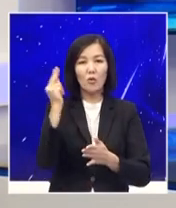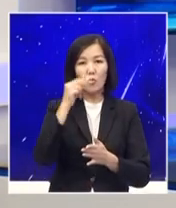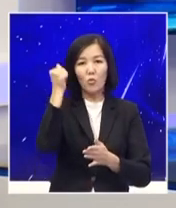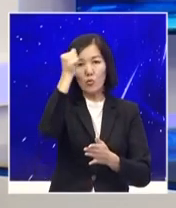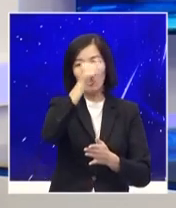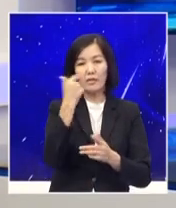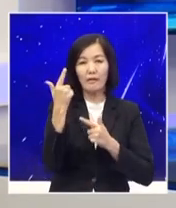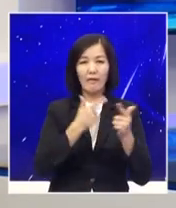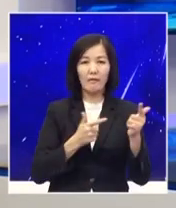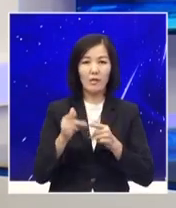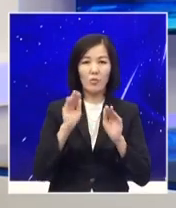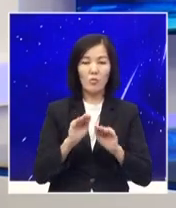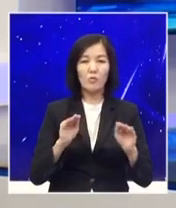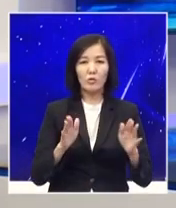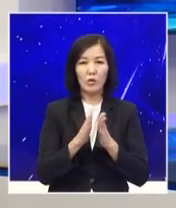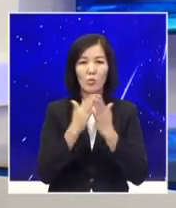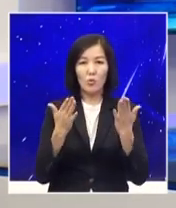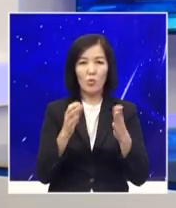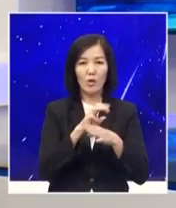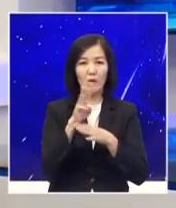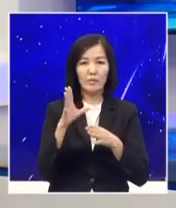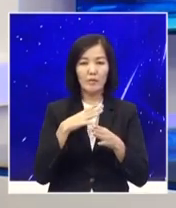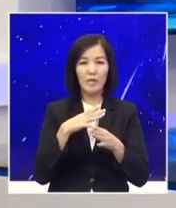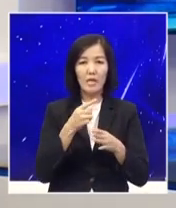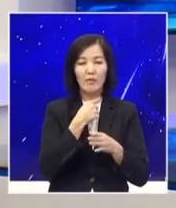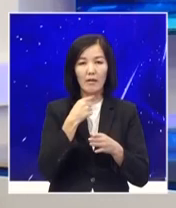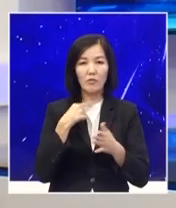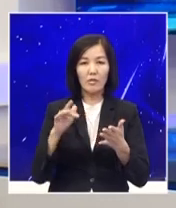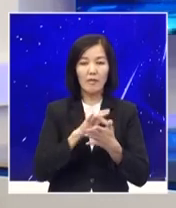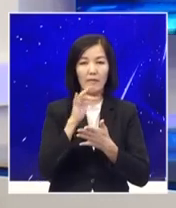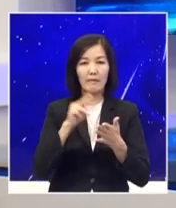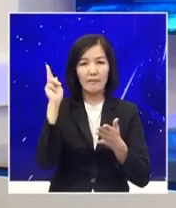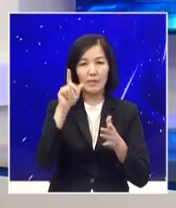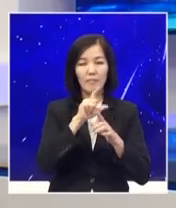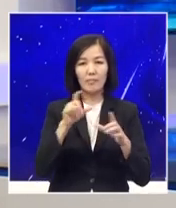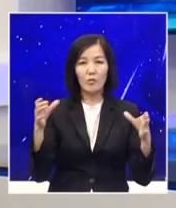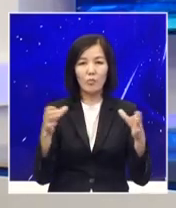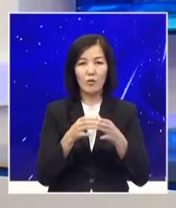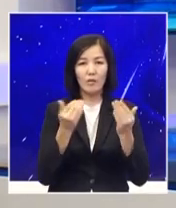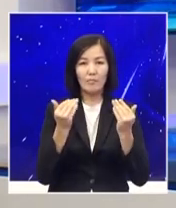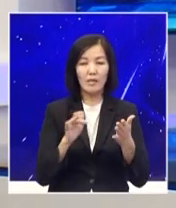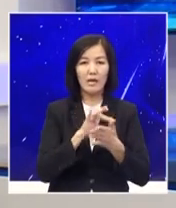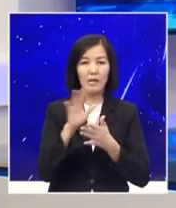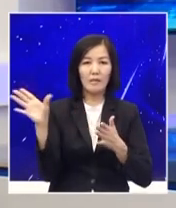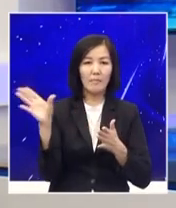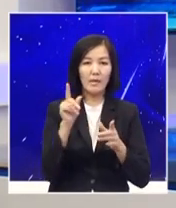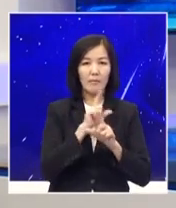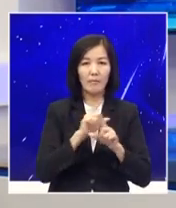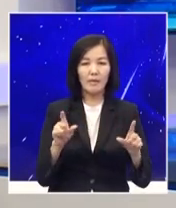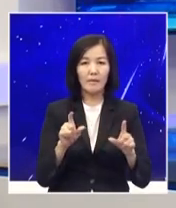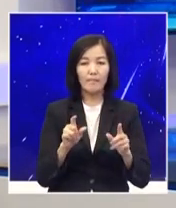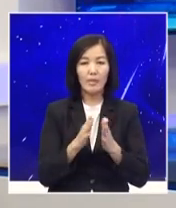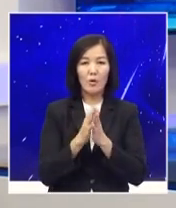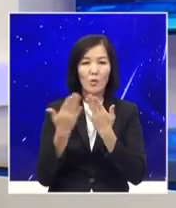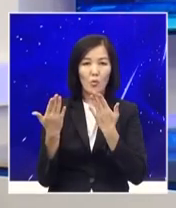Жаңа оқу жылына дайындық, оқушылар оқулықпен қамданып жатыр. Талдықорған қалалық білім бөлімі өкілдері биыл шаһардағы барлық мектеп